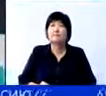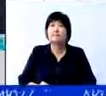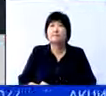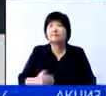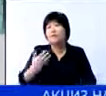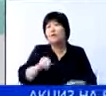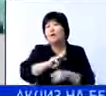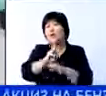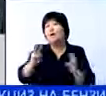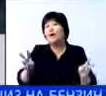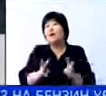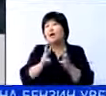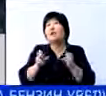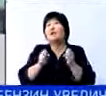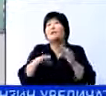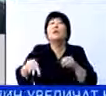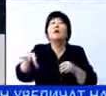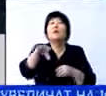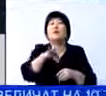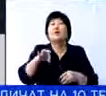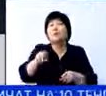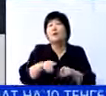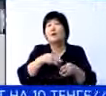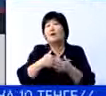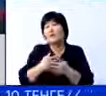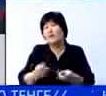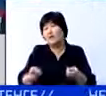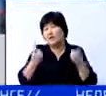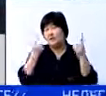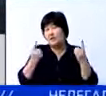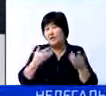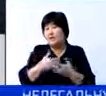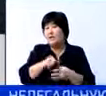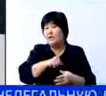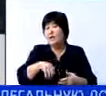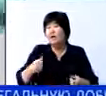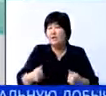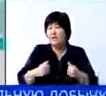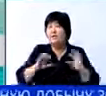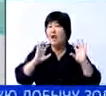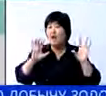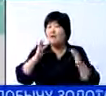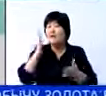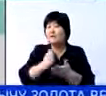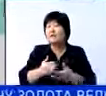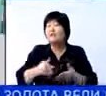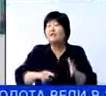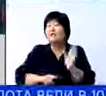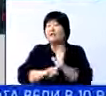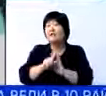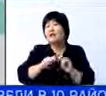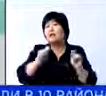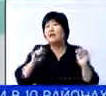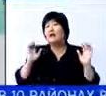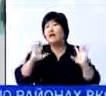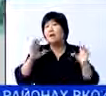Он обеспечивал пожарную безопасность по всей области и внес значительный вклад. Он сам занимался волейболом и стал инициатором создания